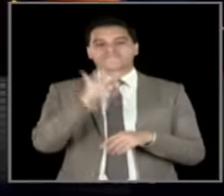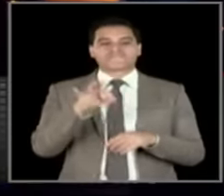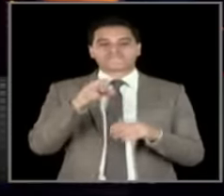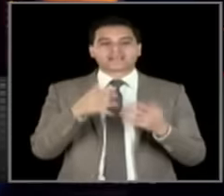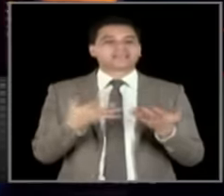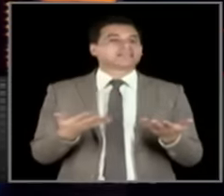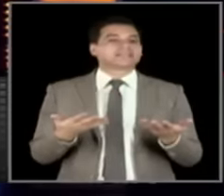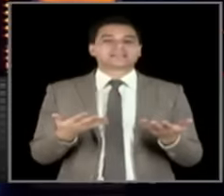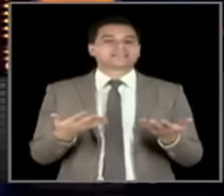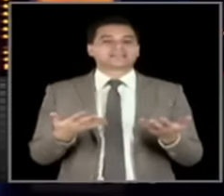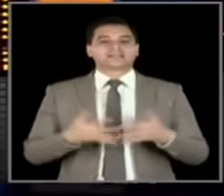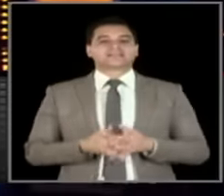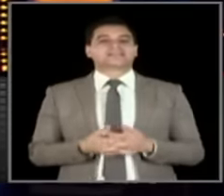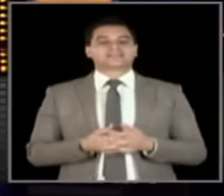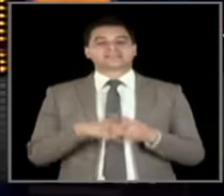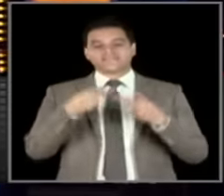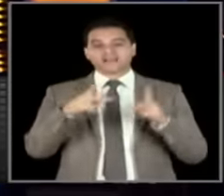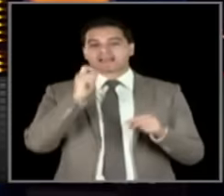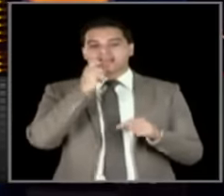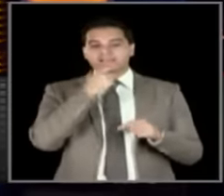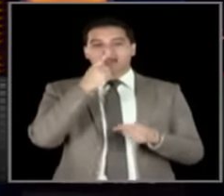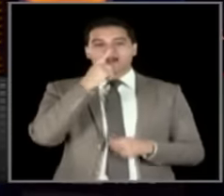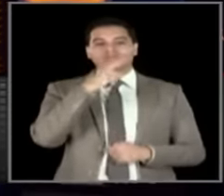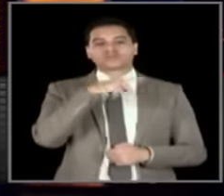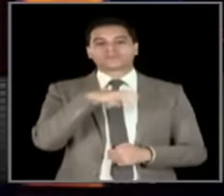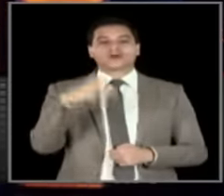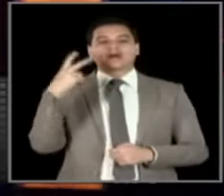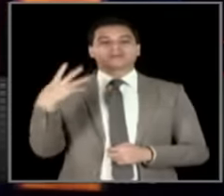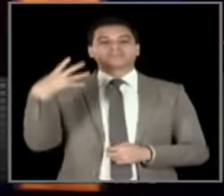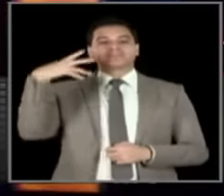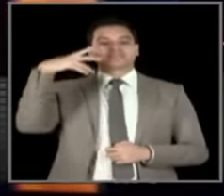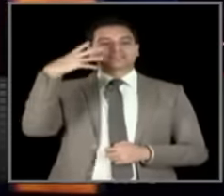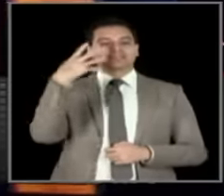أي دولة توجد؟ اتأسست 1864.